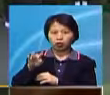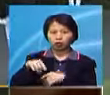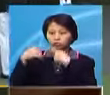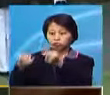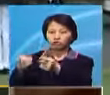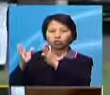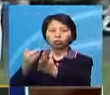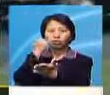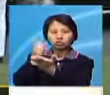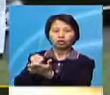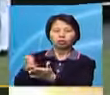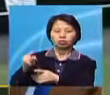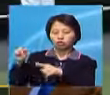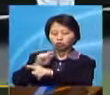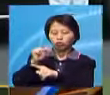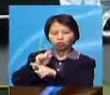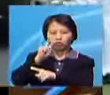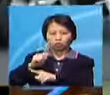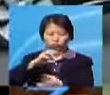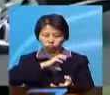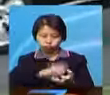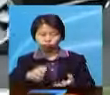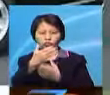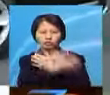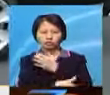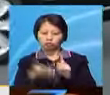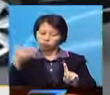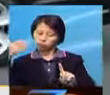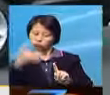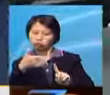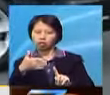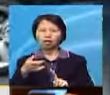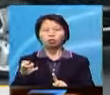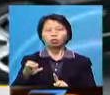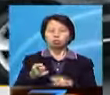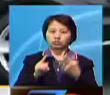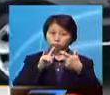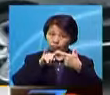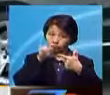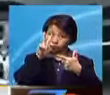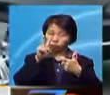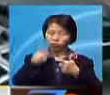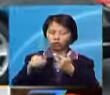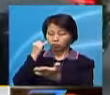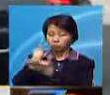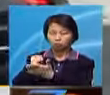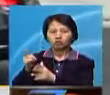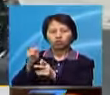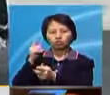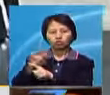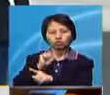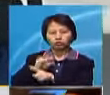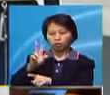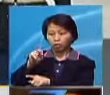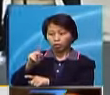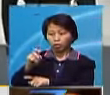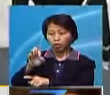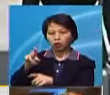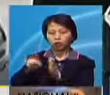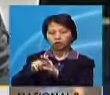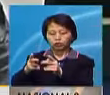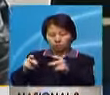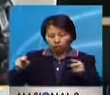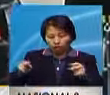tangan pengganas dan diguna bagi menghancurkan negara yang menjadi sasaran. Kedua, jika pengganas menggunakan aset nuklear di kawasan